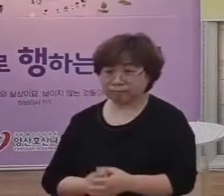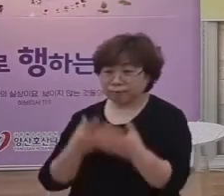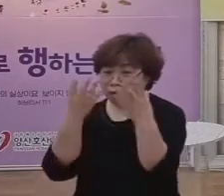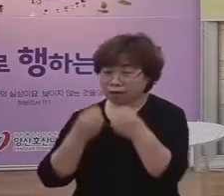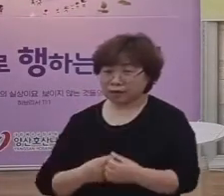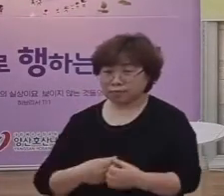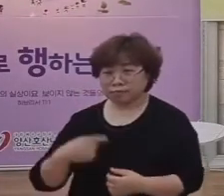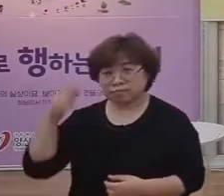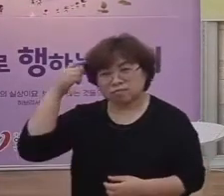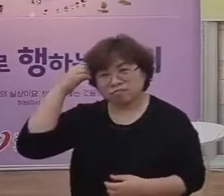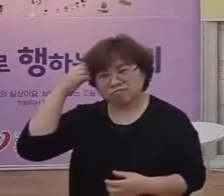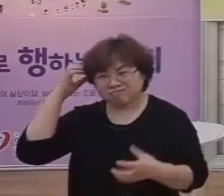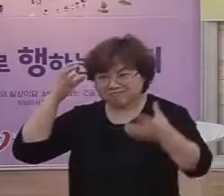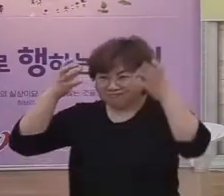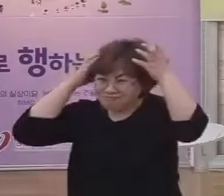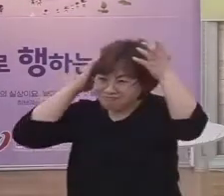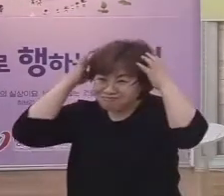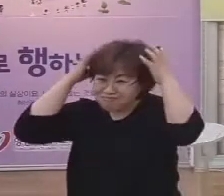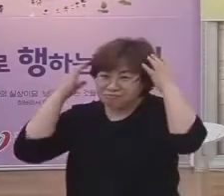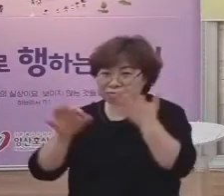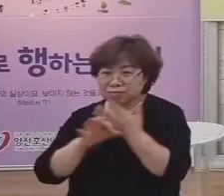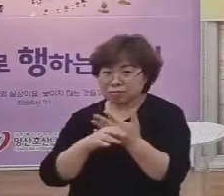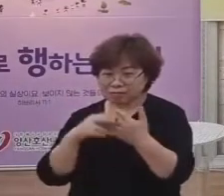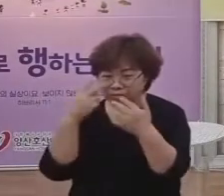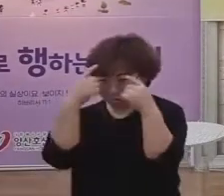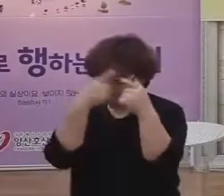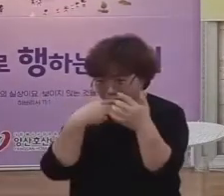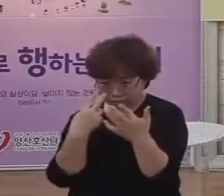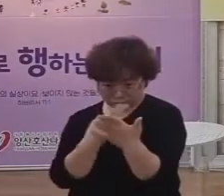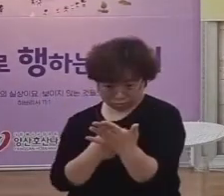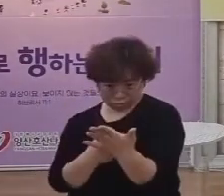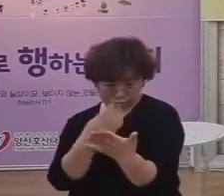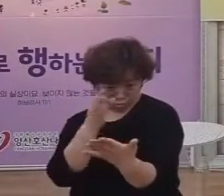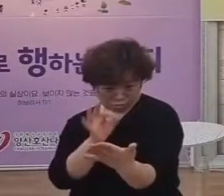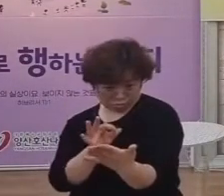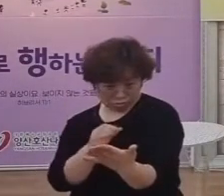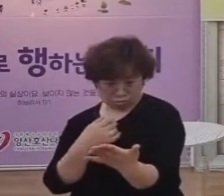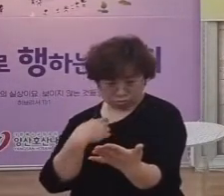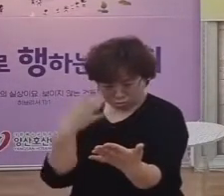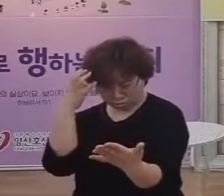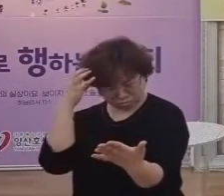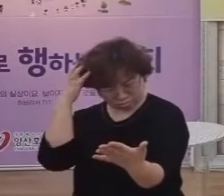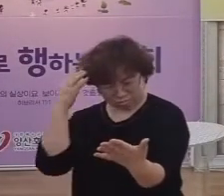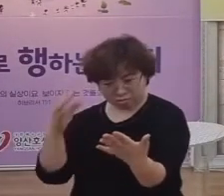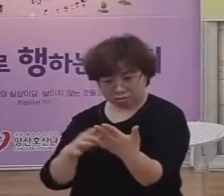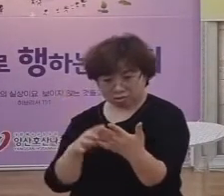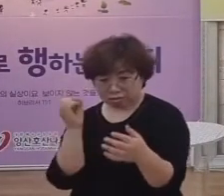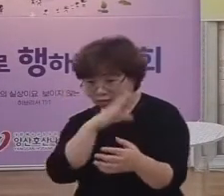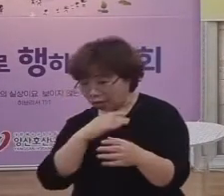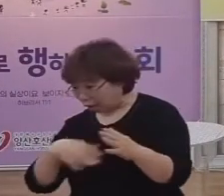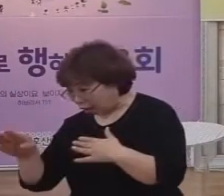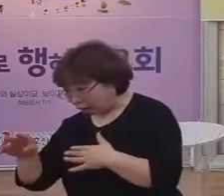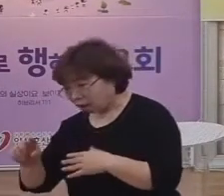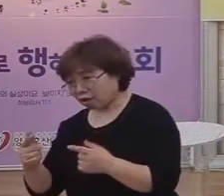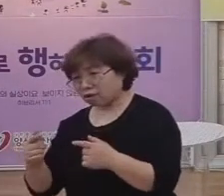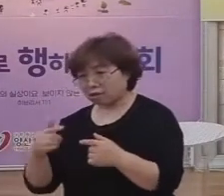머리가 막 엉망이다. 거울 봤는데 생각보다 머리가 막 이상해요. 그럼 어떻게 하실 것 같습니까?